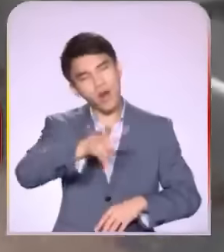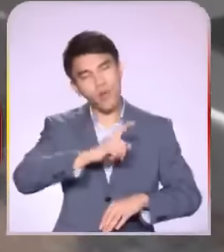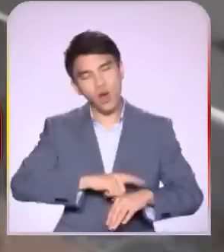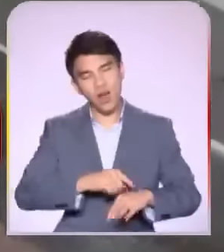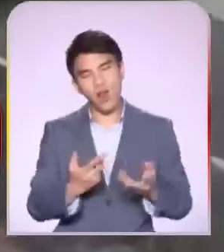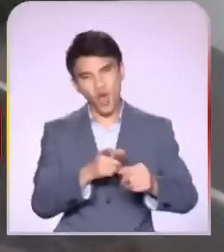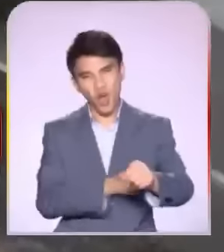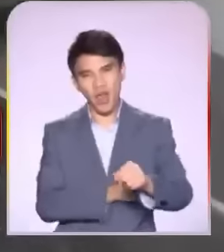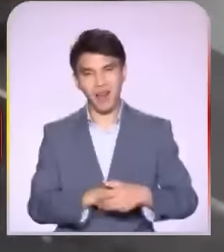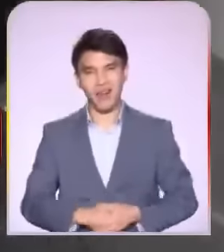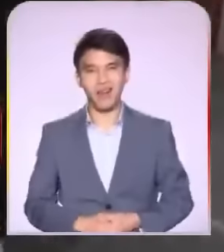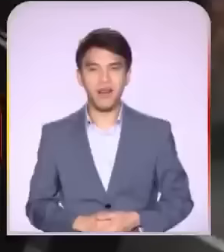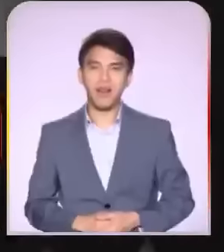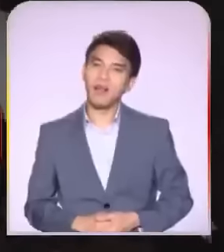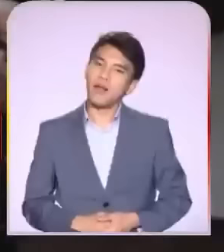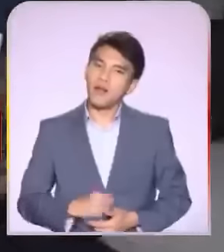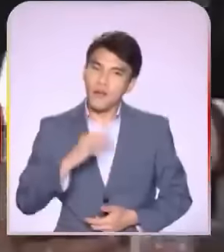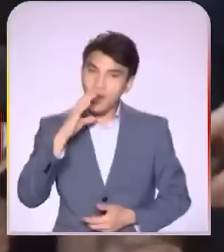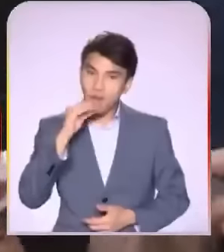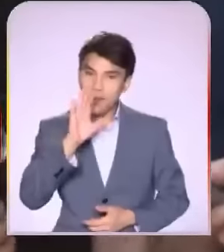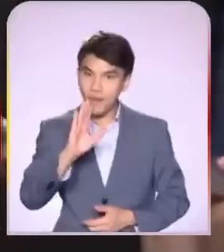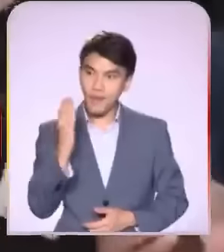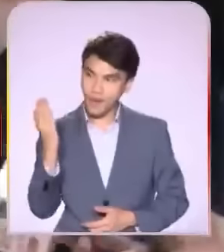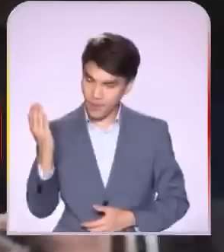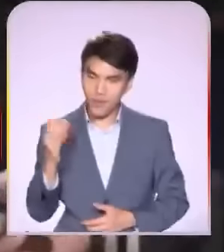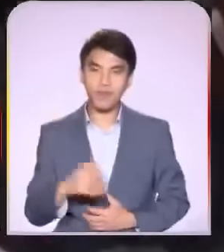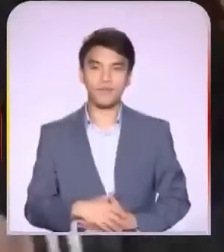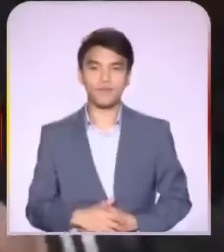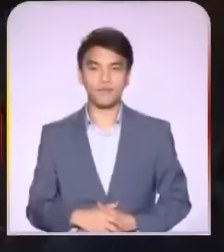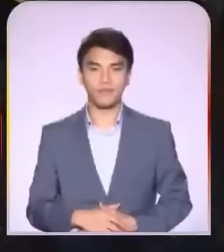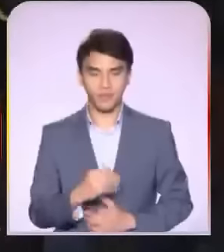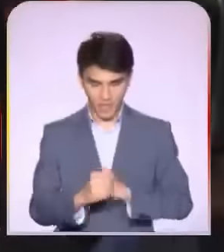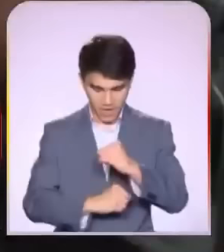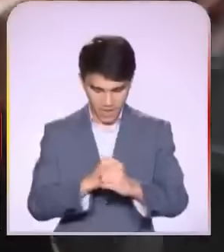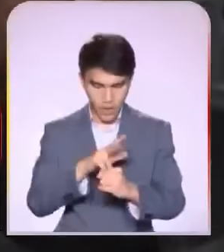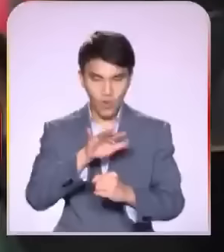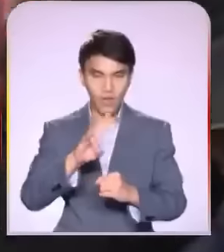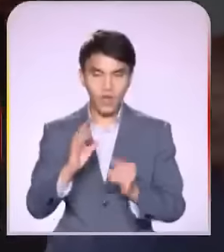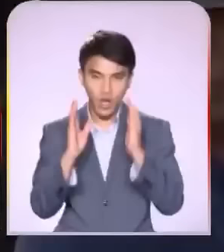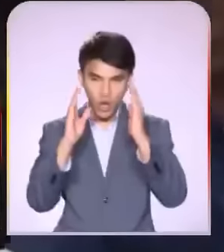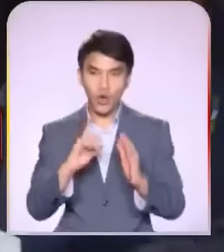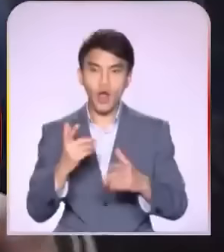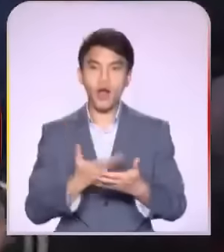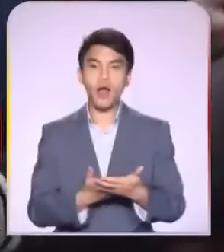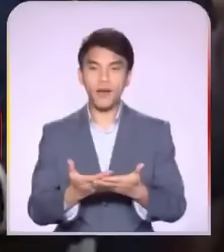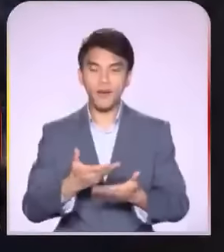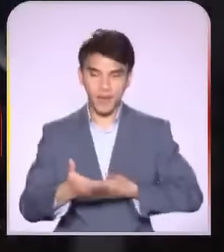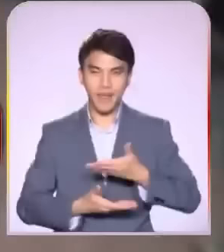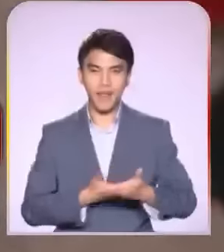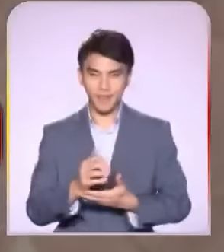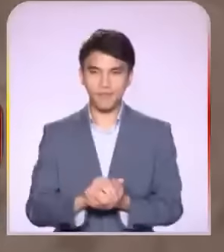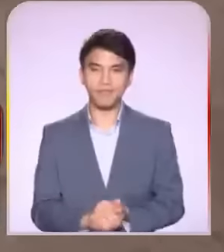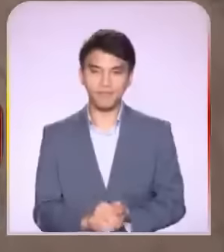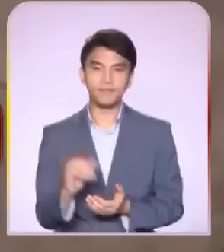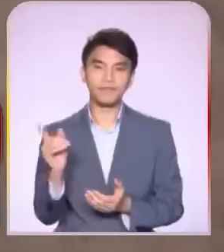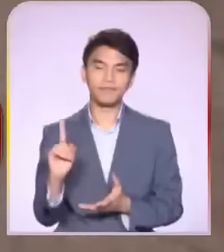ารอนะฮะคุณผู้ชมครับเป็นคำพูดของคุณสิริศักดิ์คนนี้แหละฮะอายุ37ปีเป็นหนึ่งในลูกค้าที่นำทองมาขายคืน